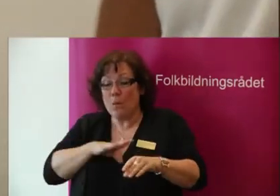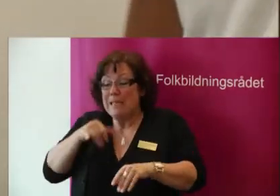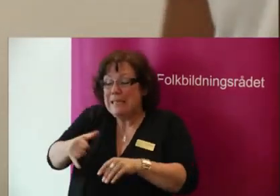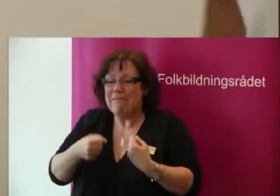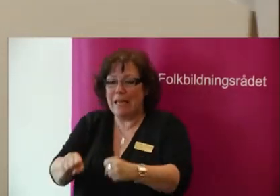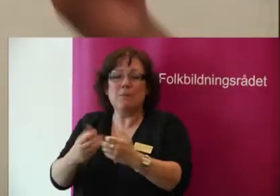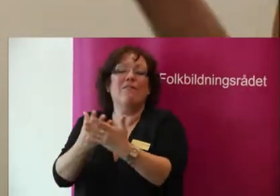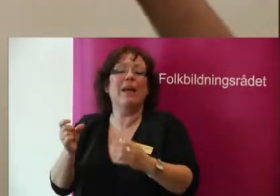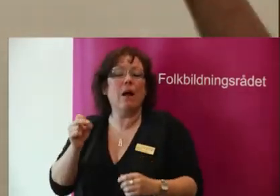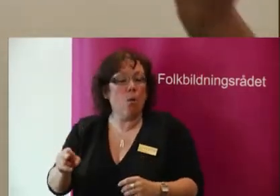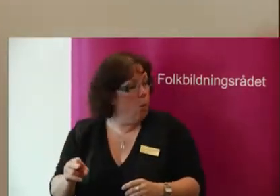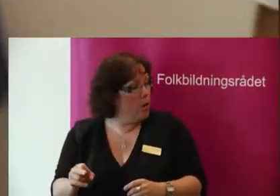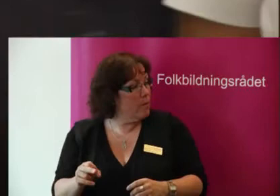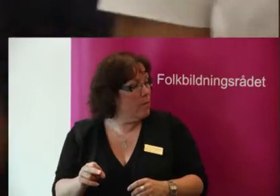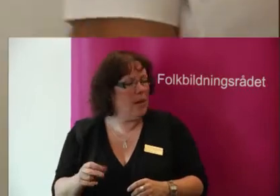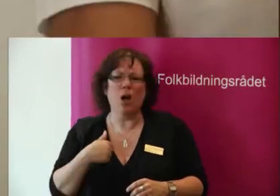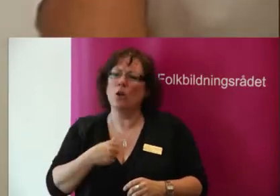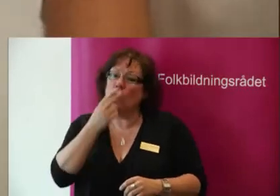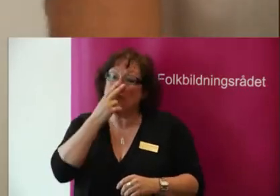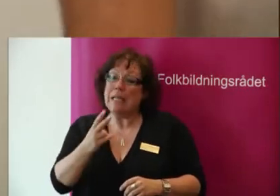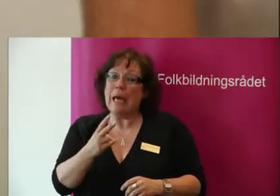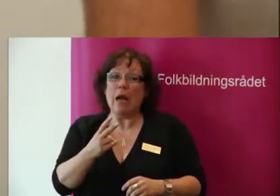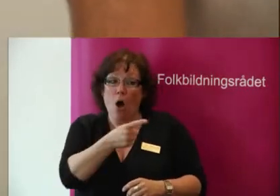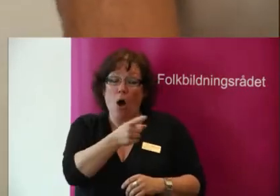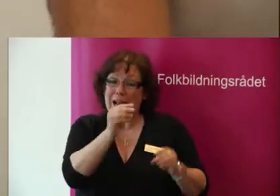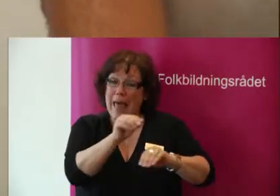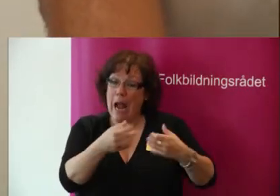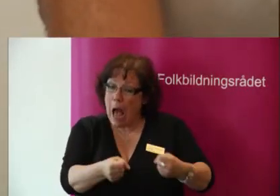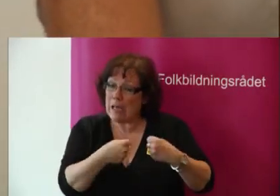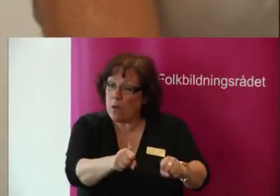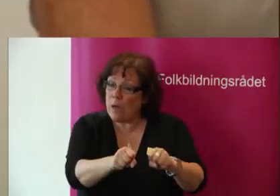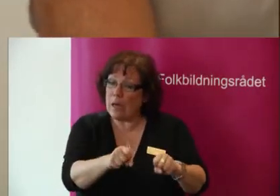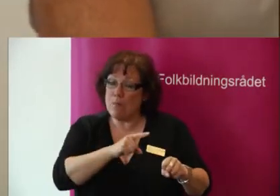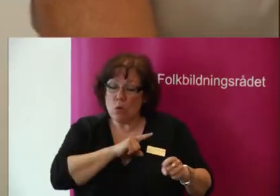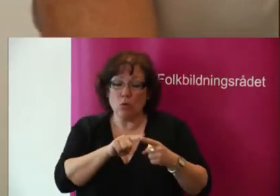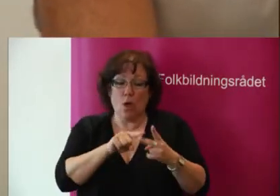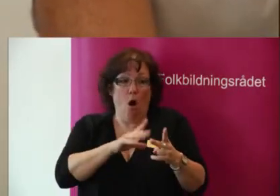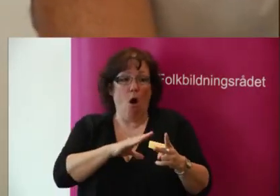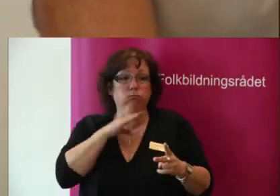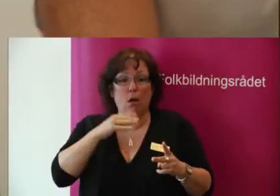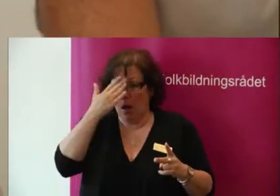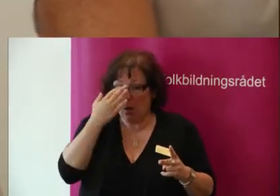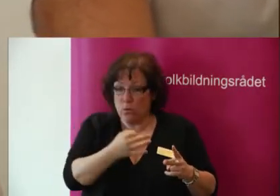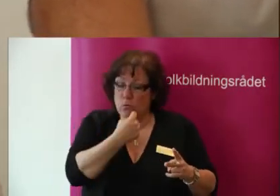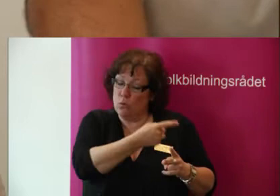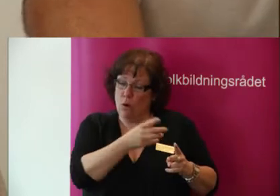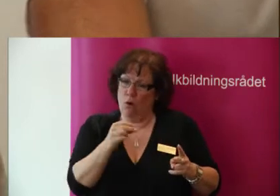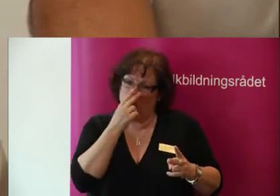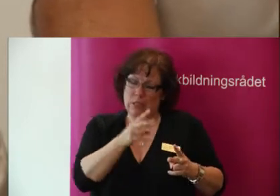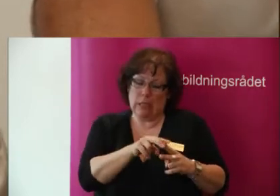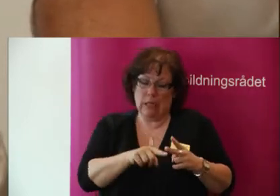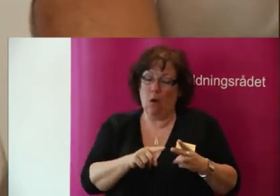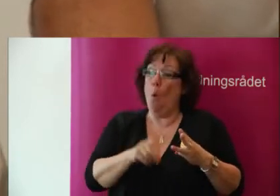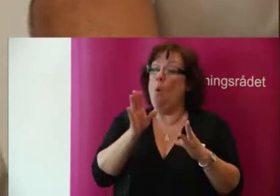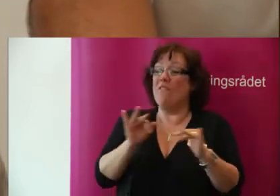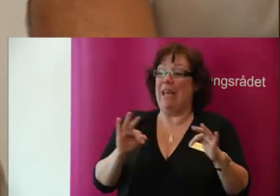som jag kan se, det är ju inte bara engagemanget och kunskapen, som du säger, och